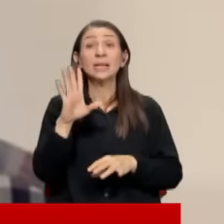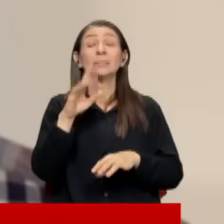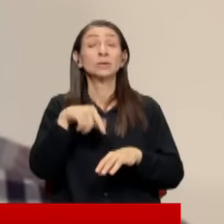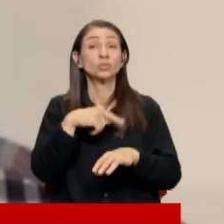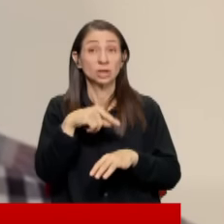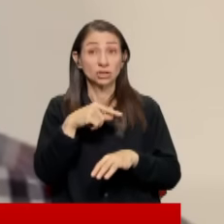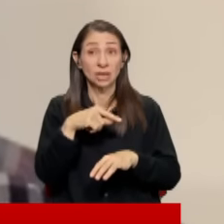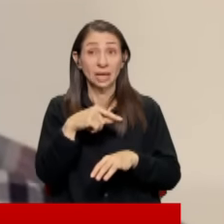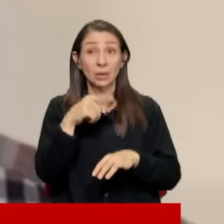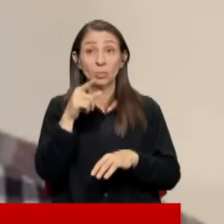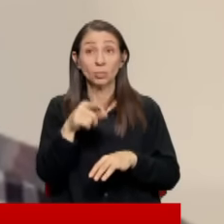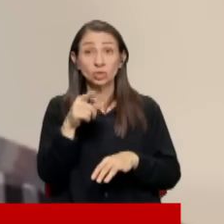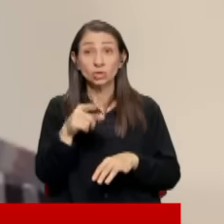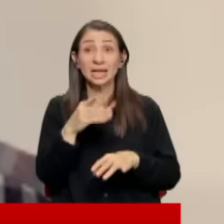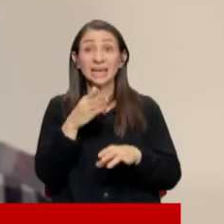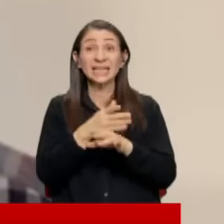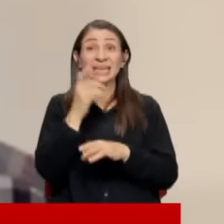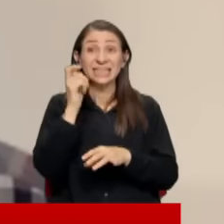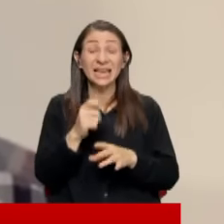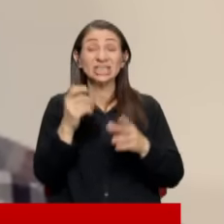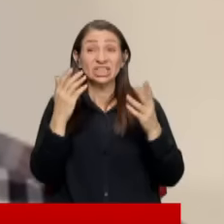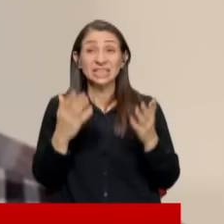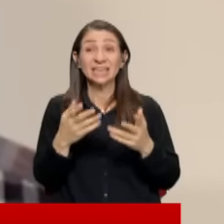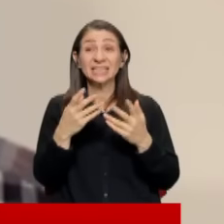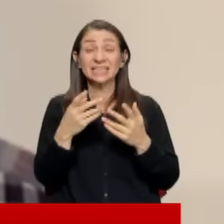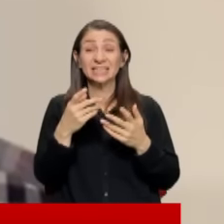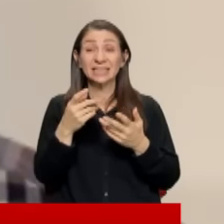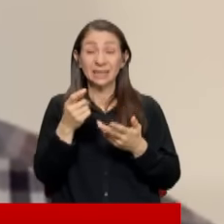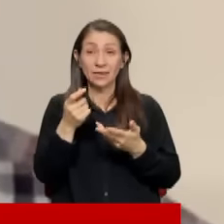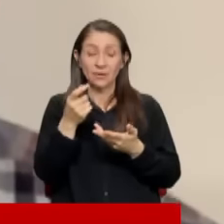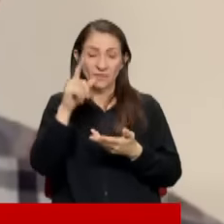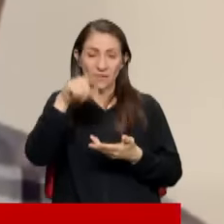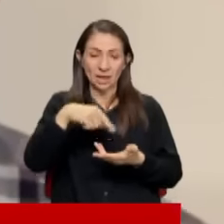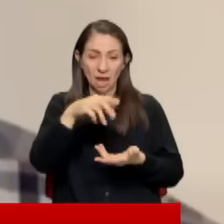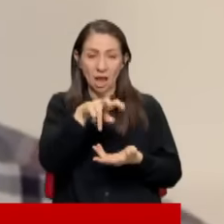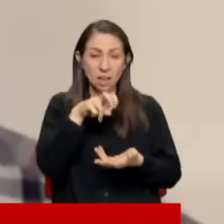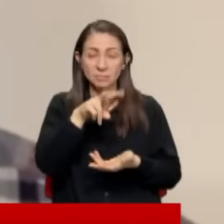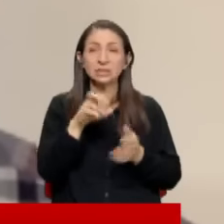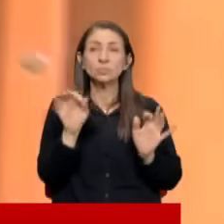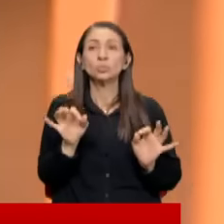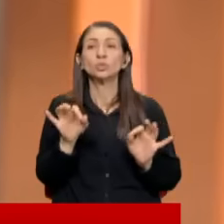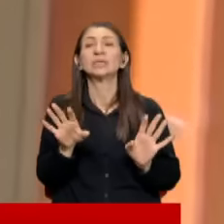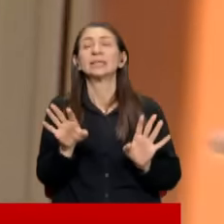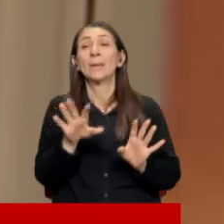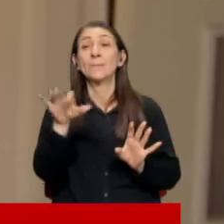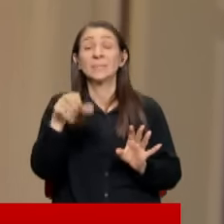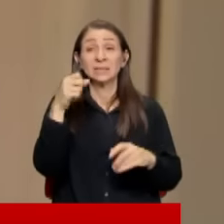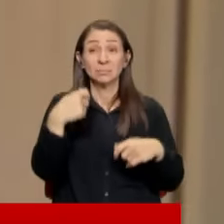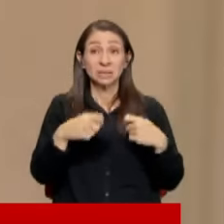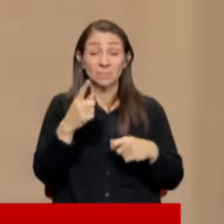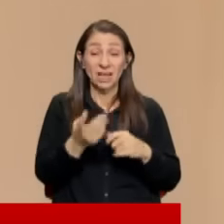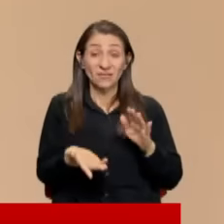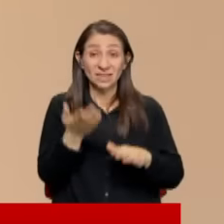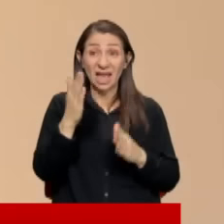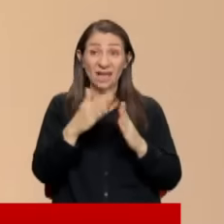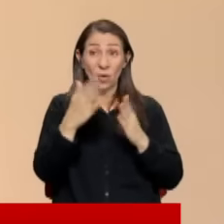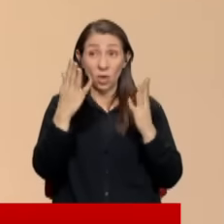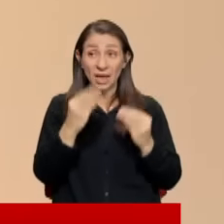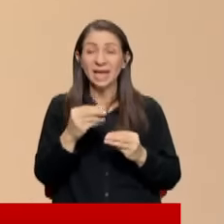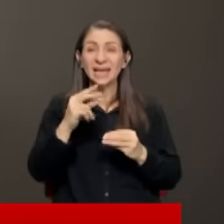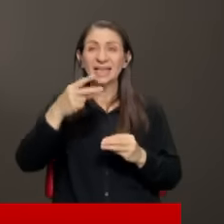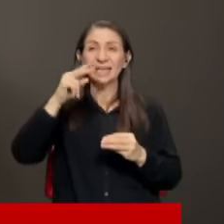sürece bunun da gerçekten servet vergisi niteliğinde uygulanması mümkün değildir. Merkez Bankası birden fazla konutu